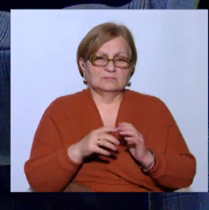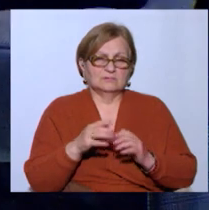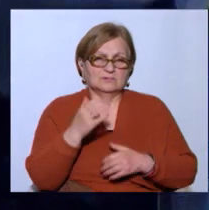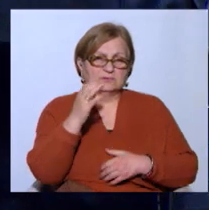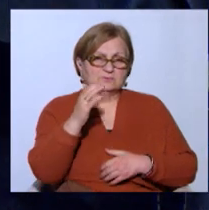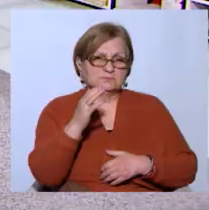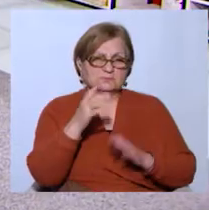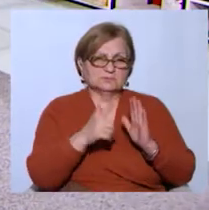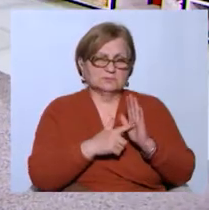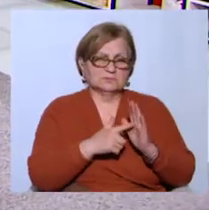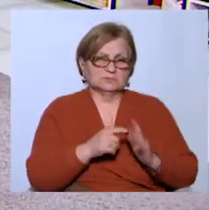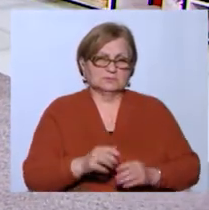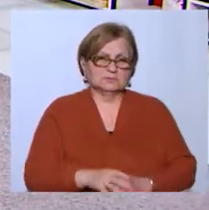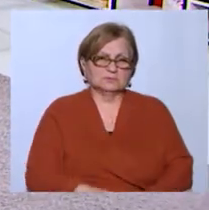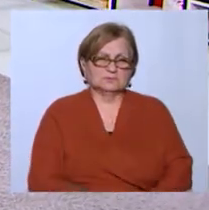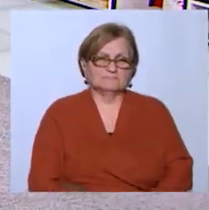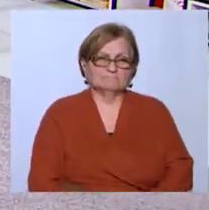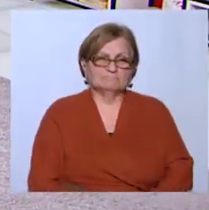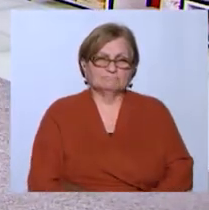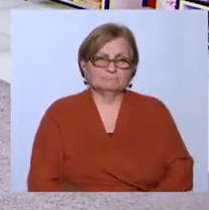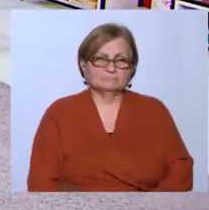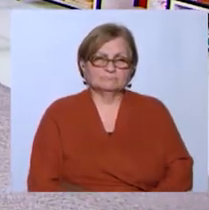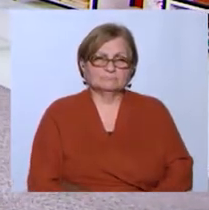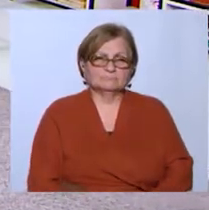რიცხვია C7, 7-დან 4.